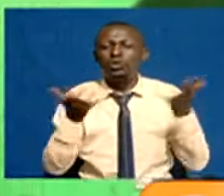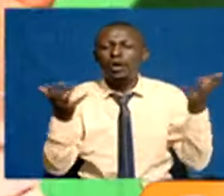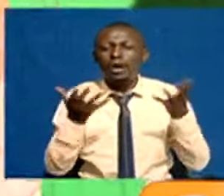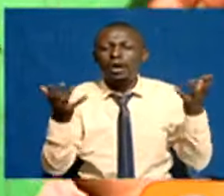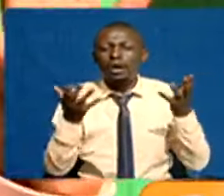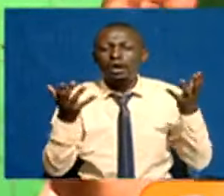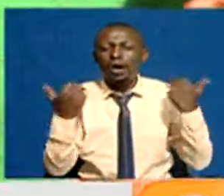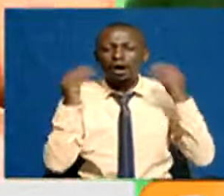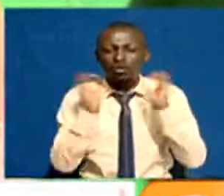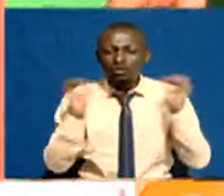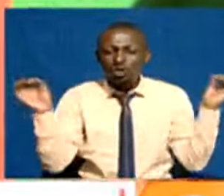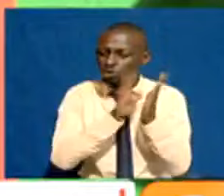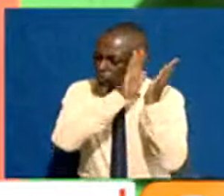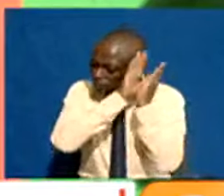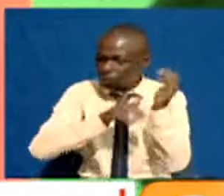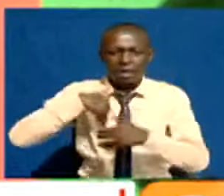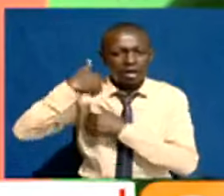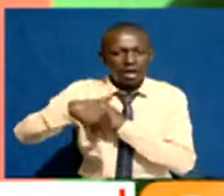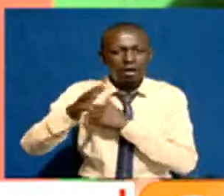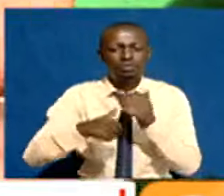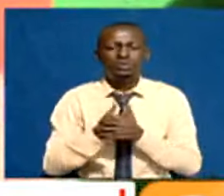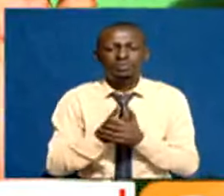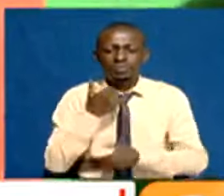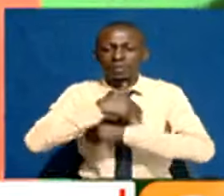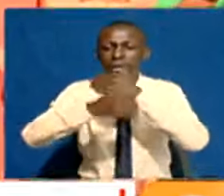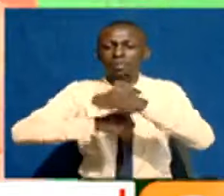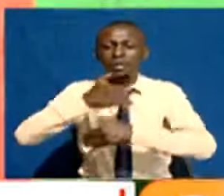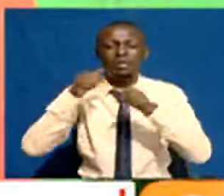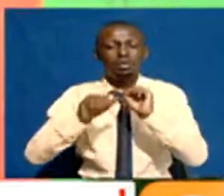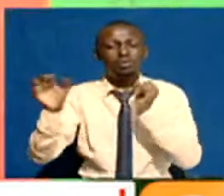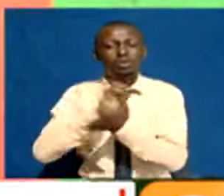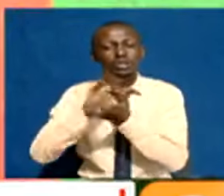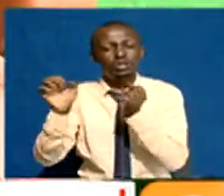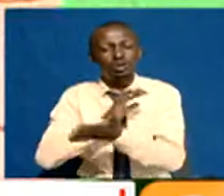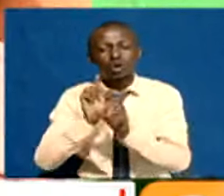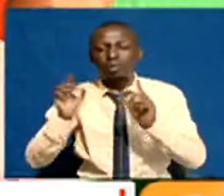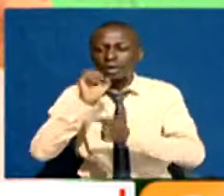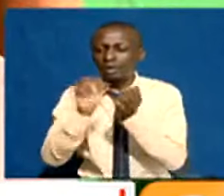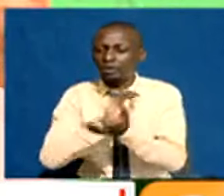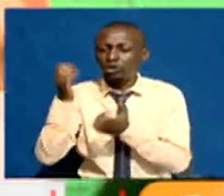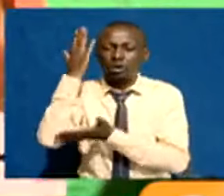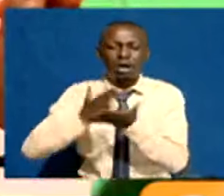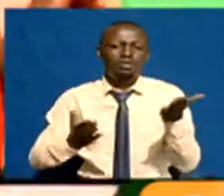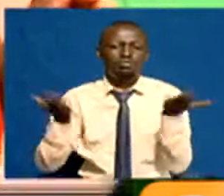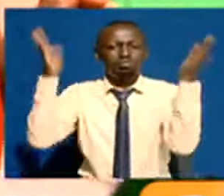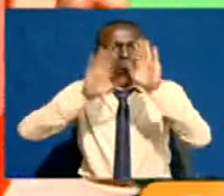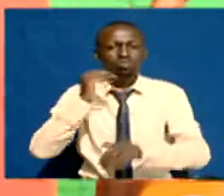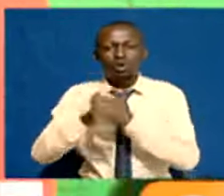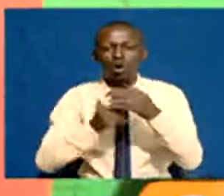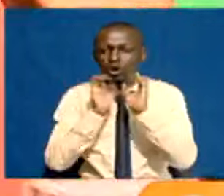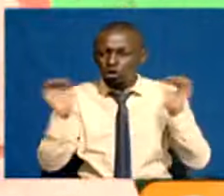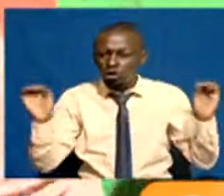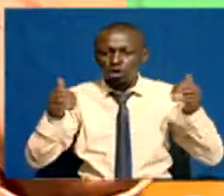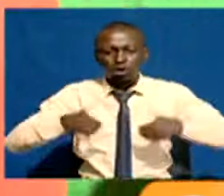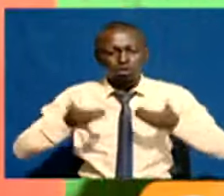magorofa zilikuwa za kubomolewa. Lakini wamebomoa, wamewacha nusu. Sasa hivi vijana wameangamia pale. Kwa